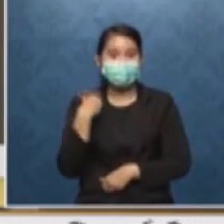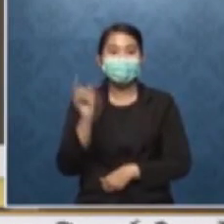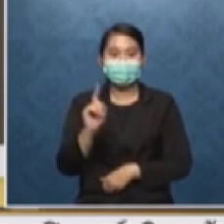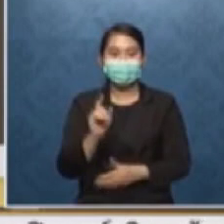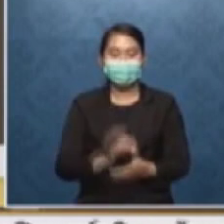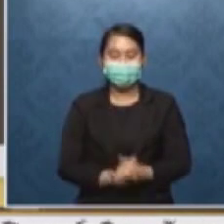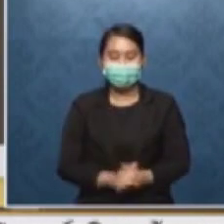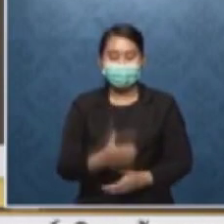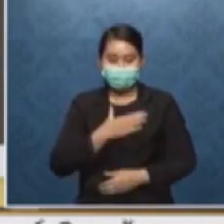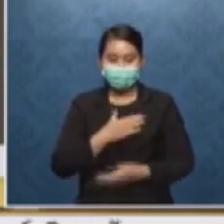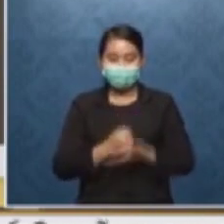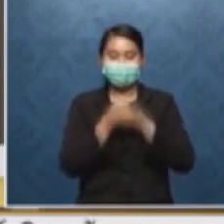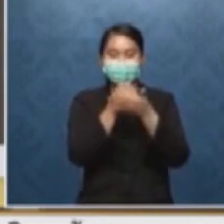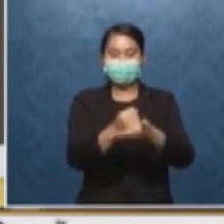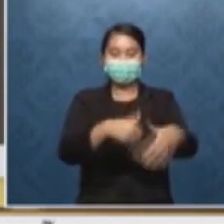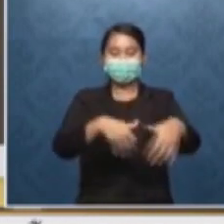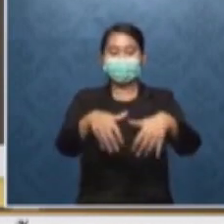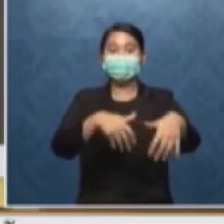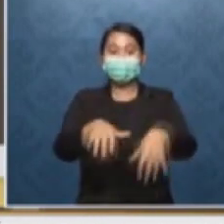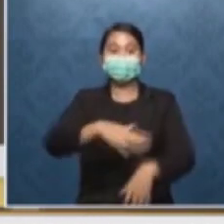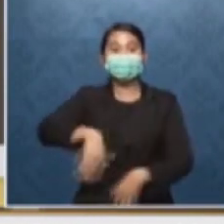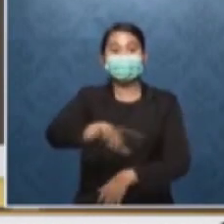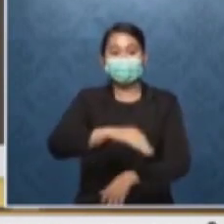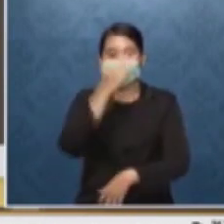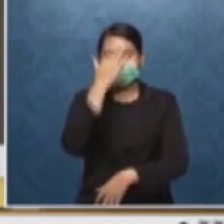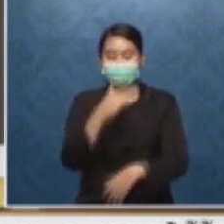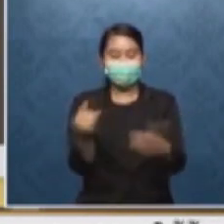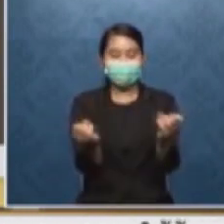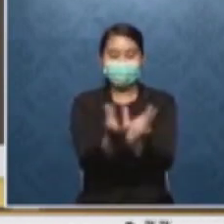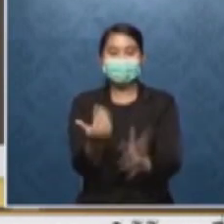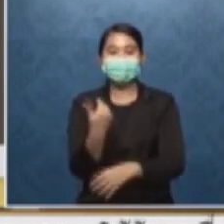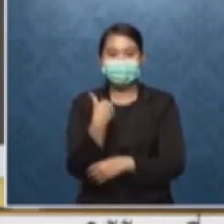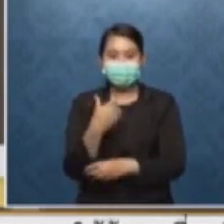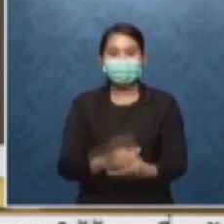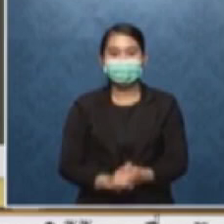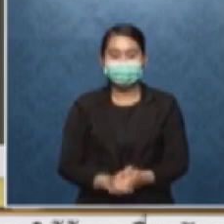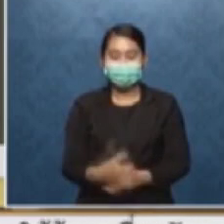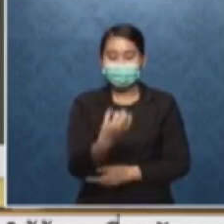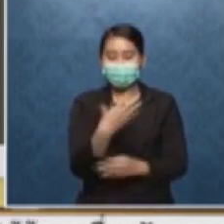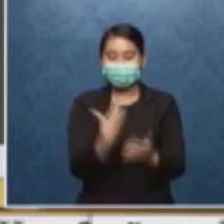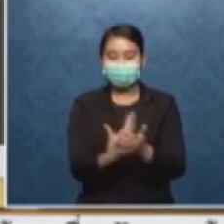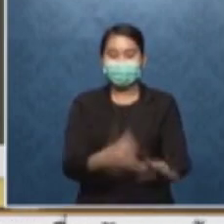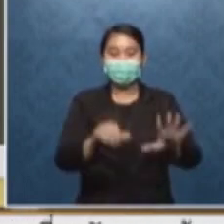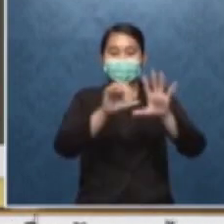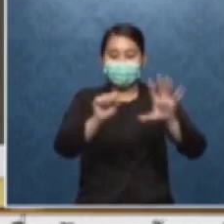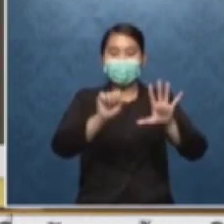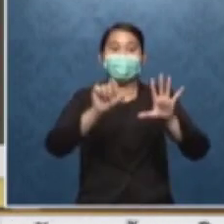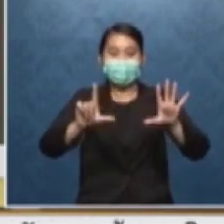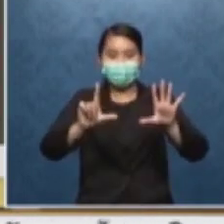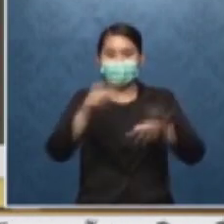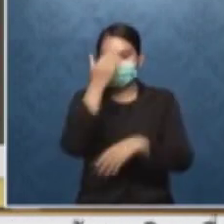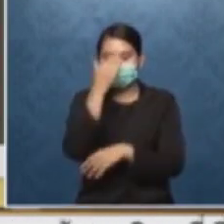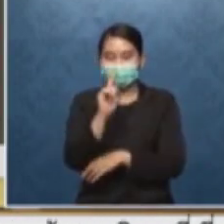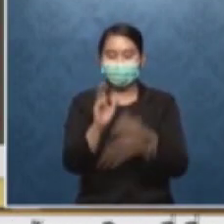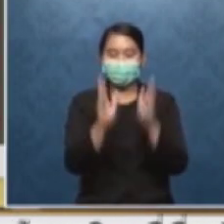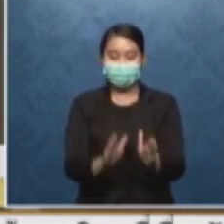เราจะไปเยียวยาพี่น้องประชาชนเพราะพี่น้องประชาชนเดือดร้อนแต่ท่านบอกว่า 500ล้านนี้จะไปยาวประชาชนเพราะประชา